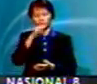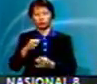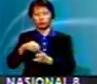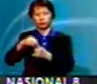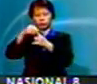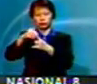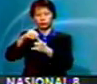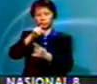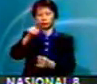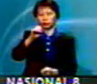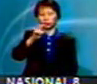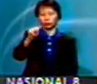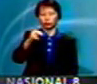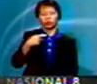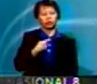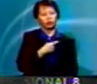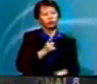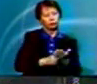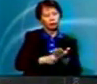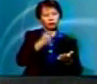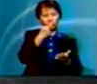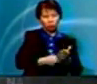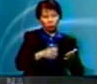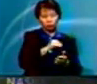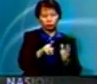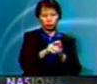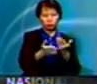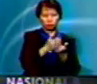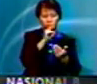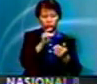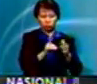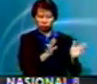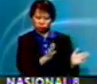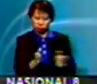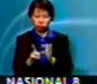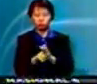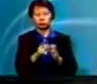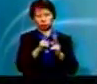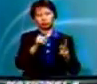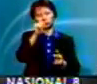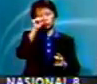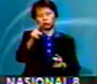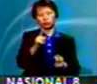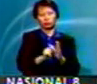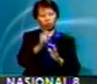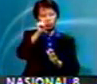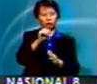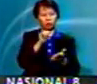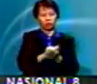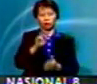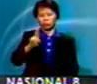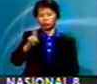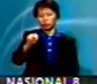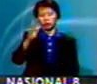kita bincangkan kos dan infrastruktur yang amat tinggi, yang mana United Nations